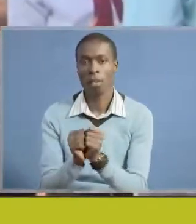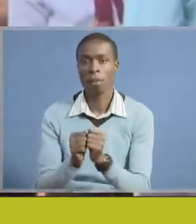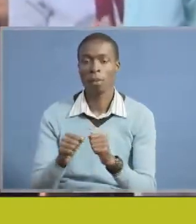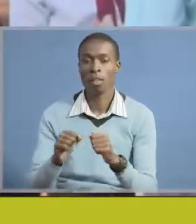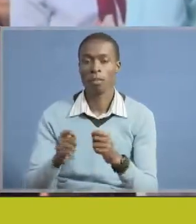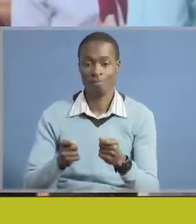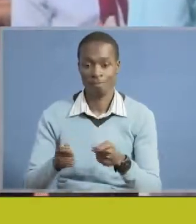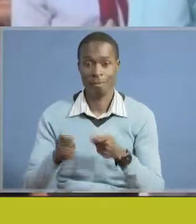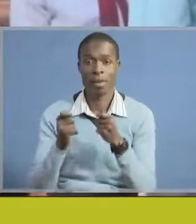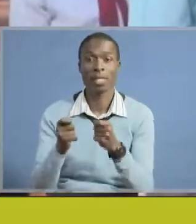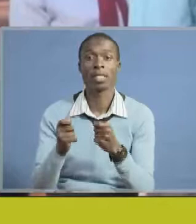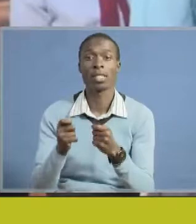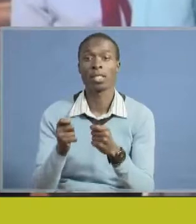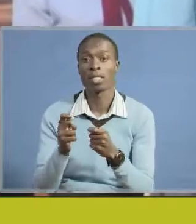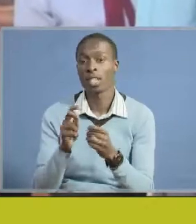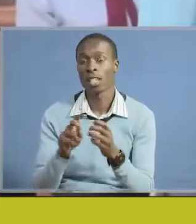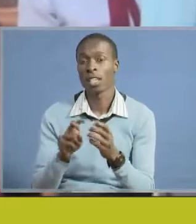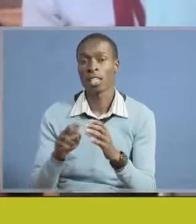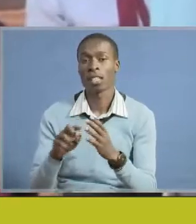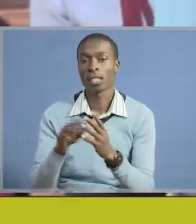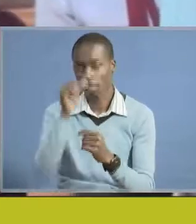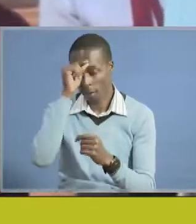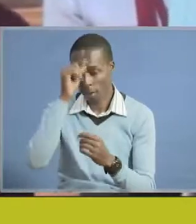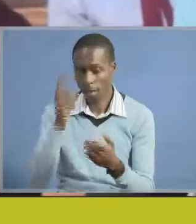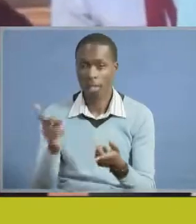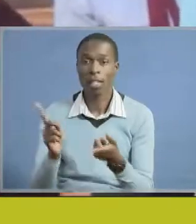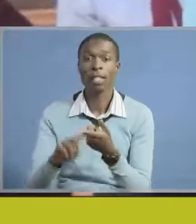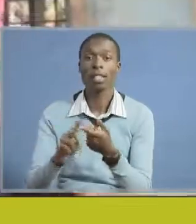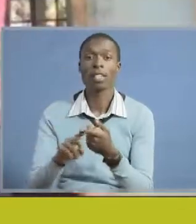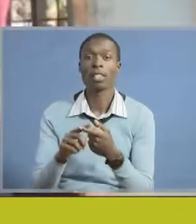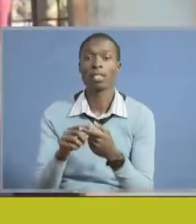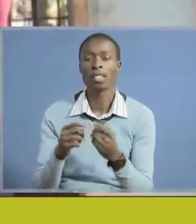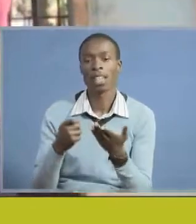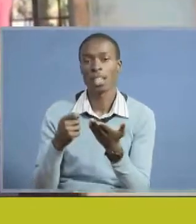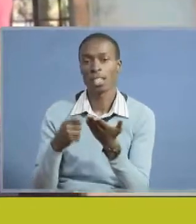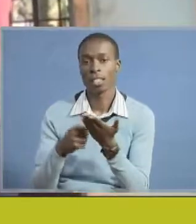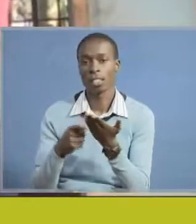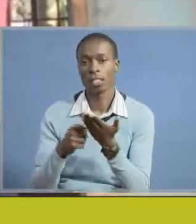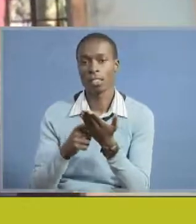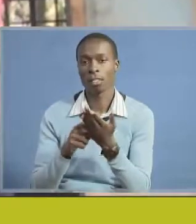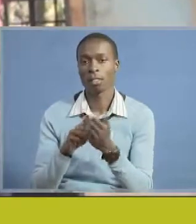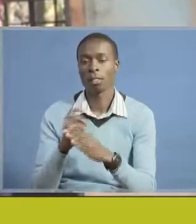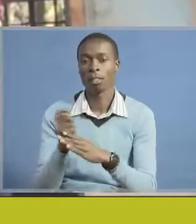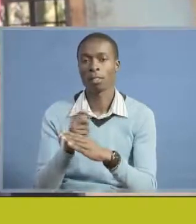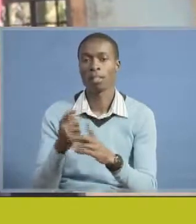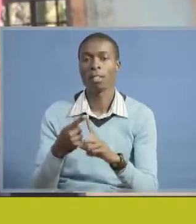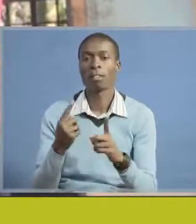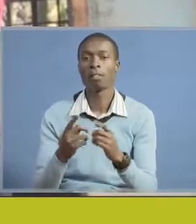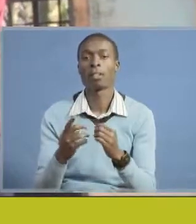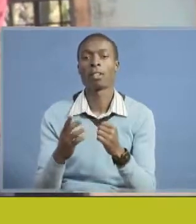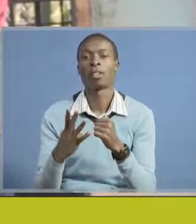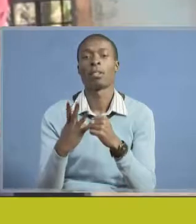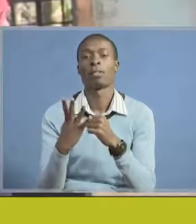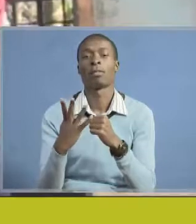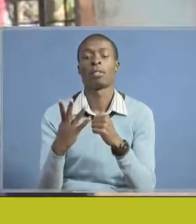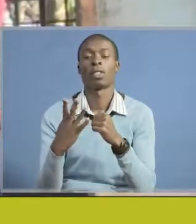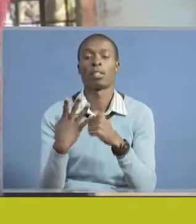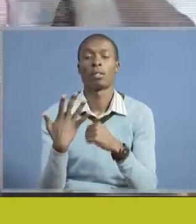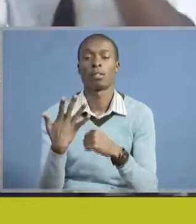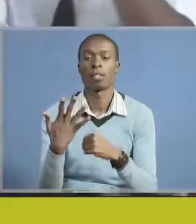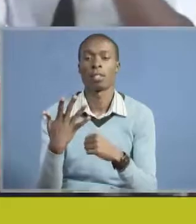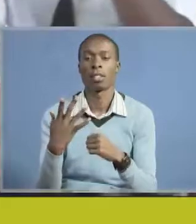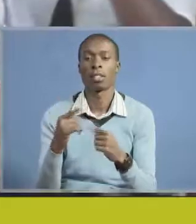wake. Hii inathirika kwani serikali imeongeza idadi ya taasisi za kiufundi kutoka 45 mwaka